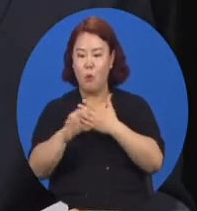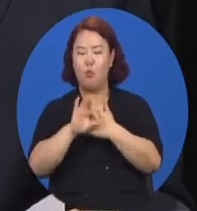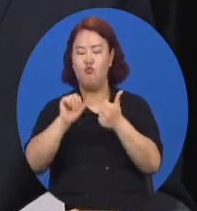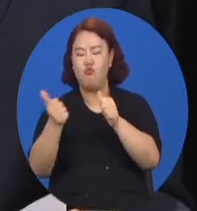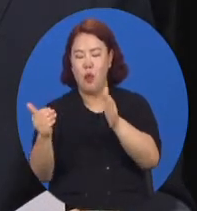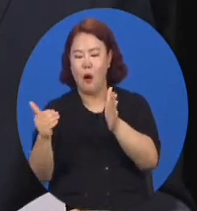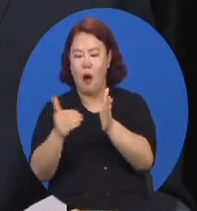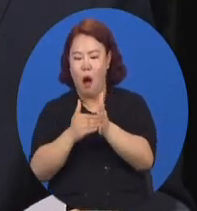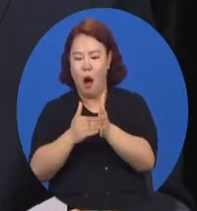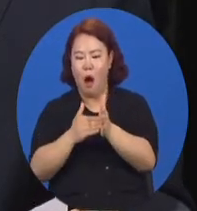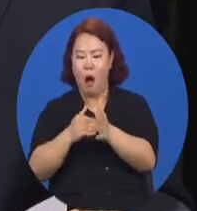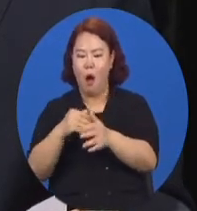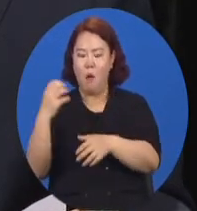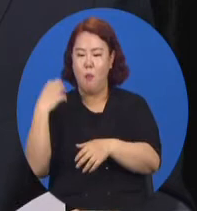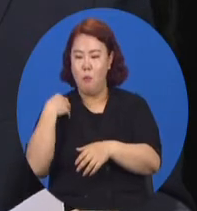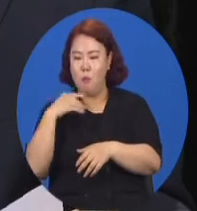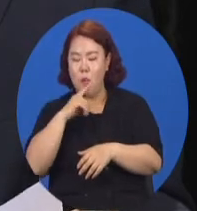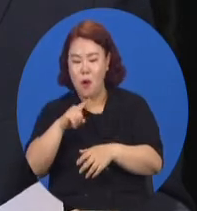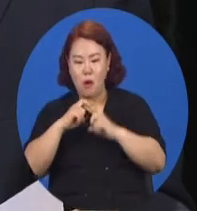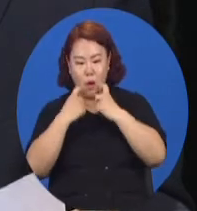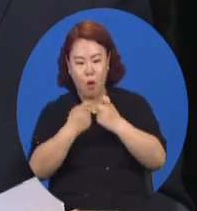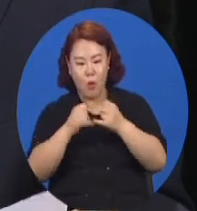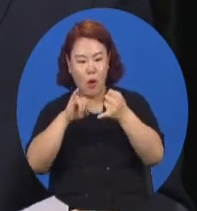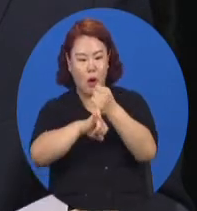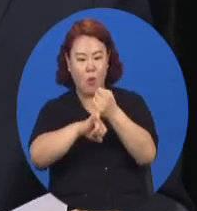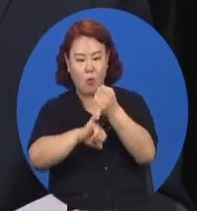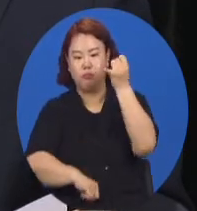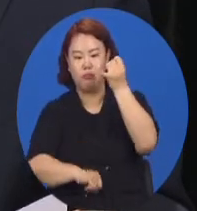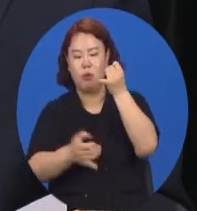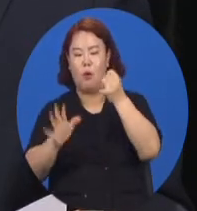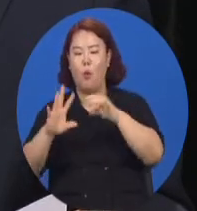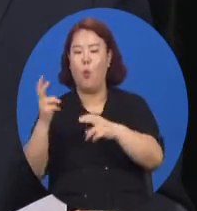아니겠습니까? 개인과 약속도 안 지키면서 어떻게 3만 국민들하고